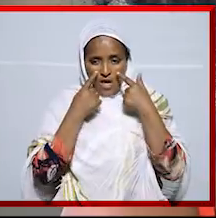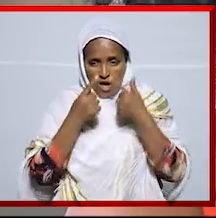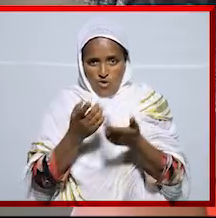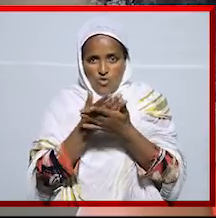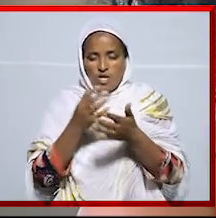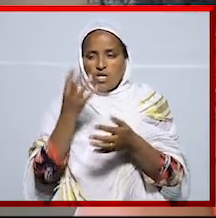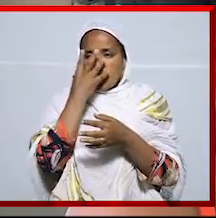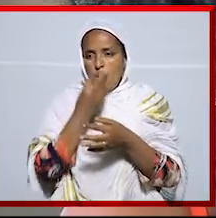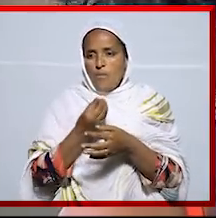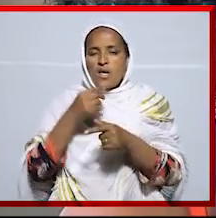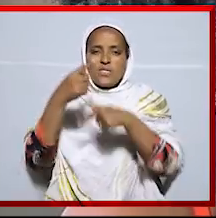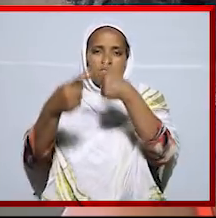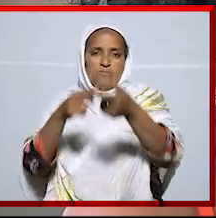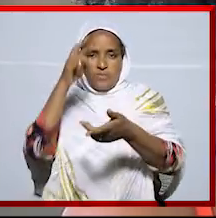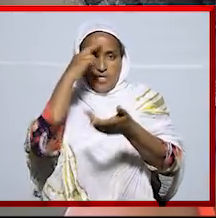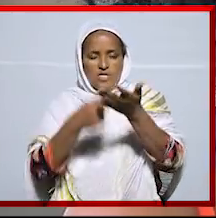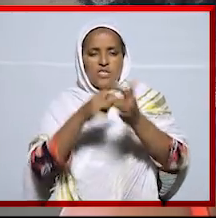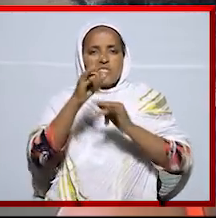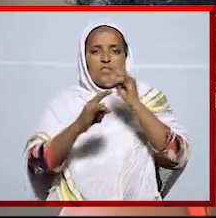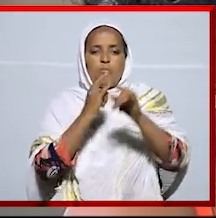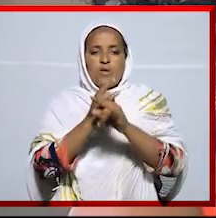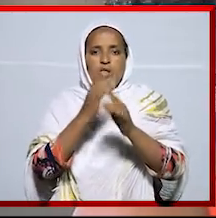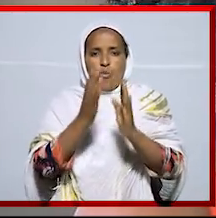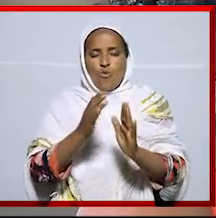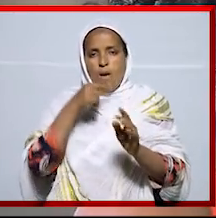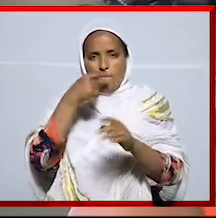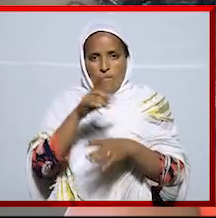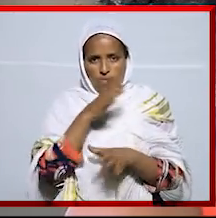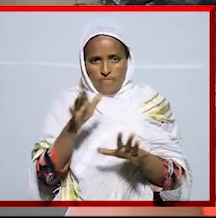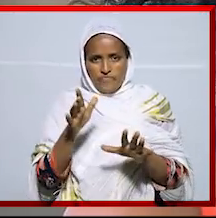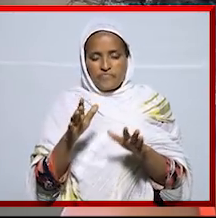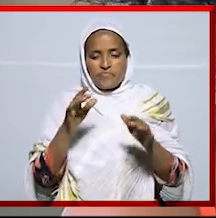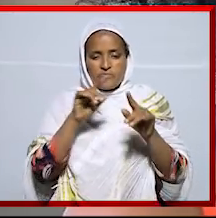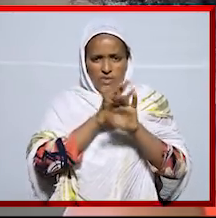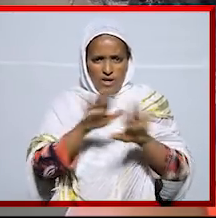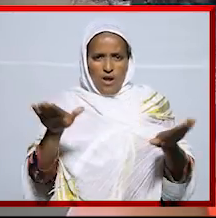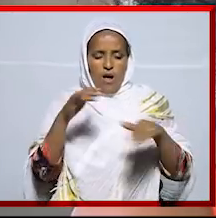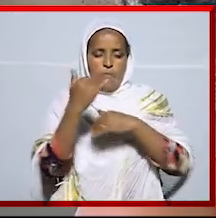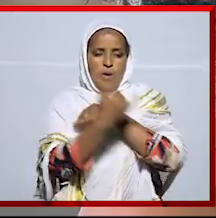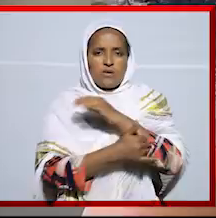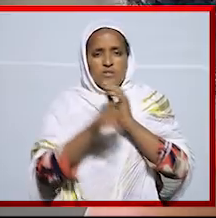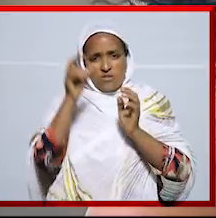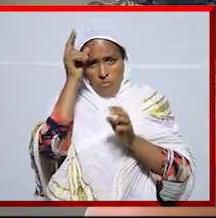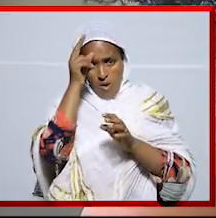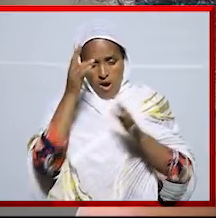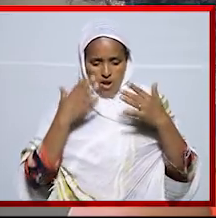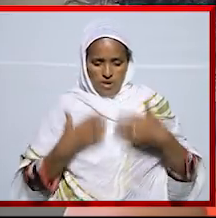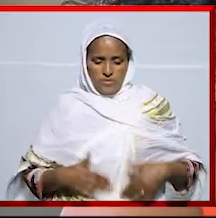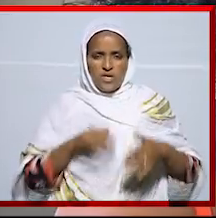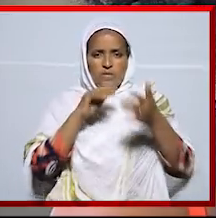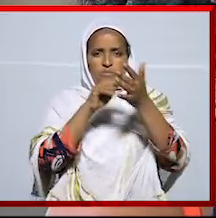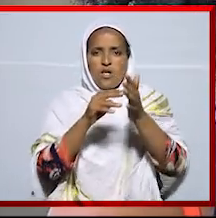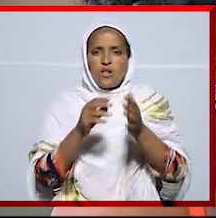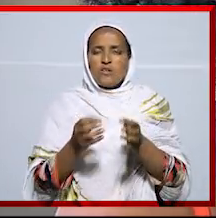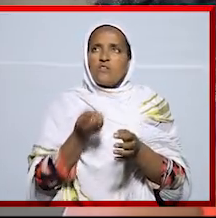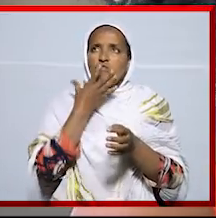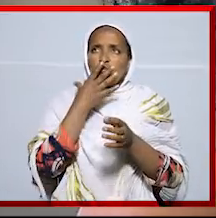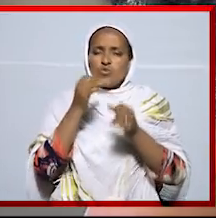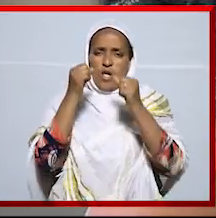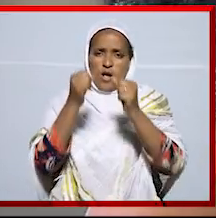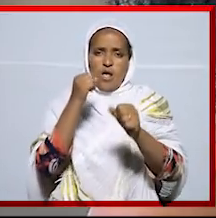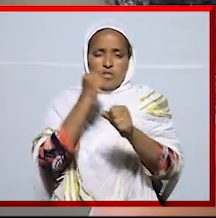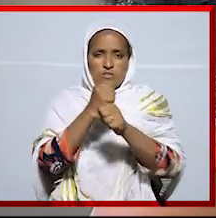ያው ያየነው ነገር ያማራን ስለሚሄድ እንጂ ይሄ ዘመናዊነት አይባልም በቃ በአገራችን ባህል ለብሰን ለምሳሌ